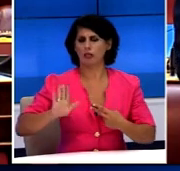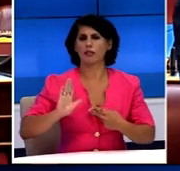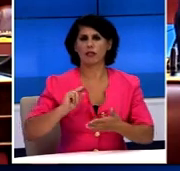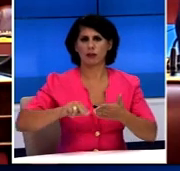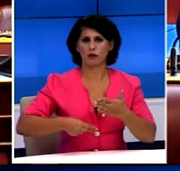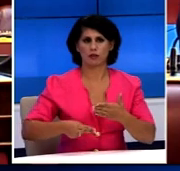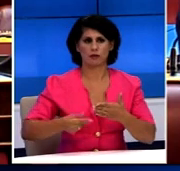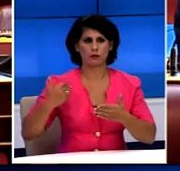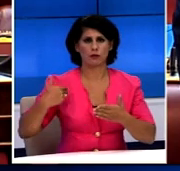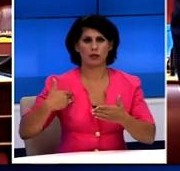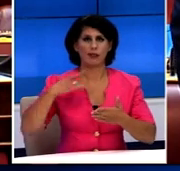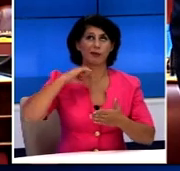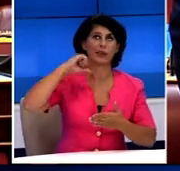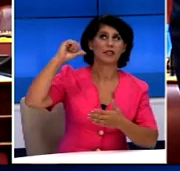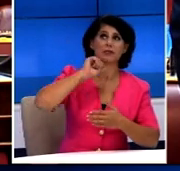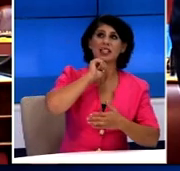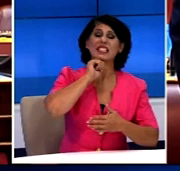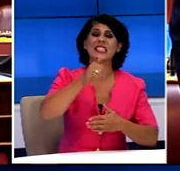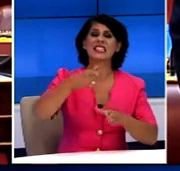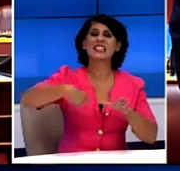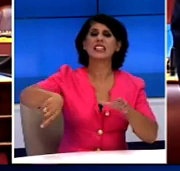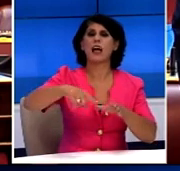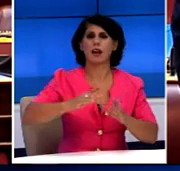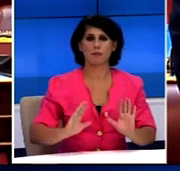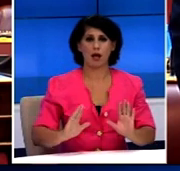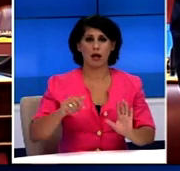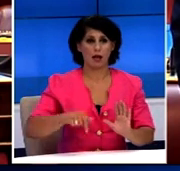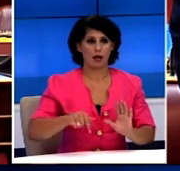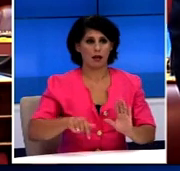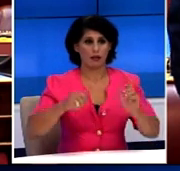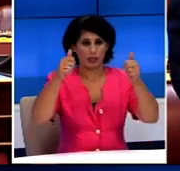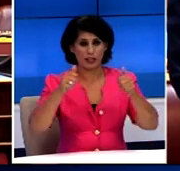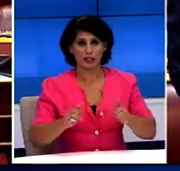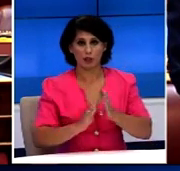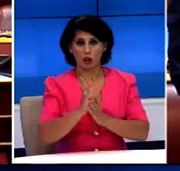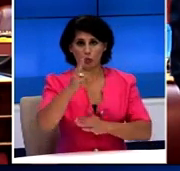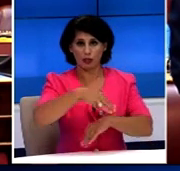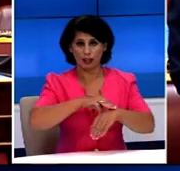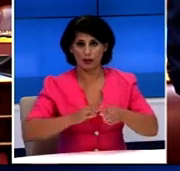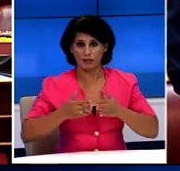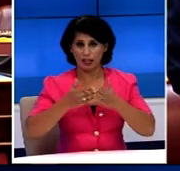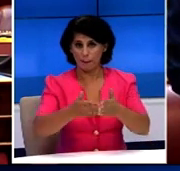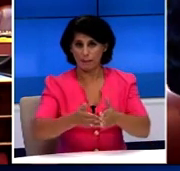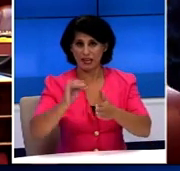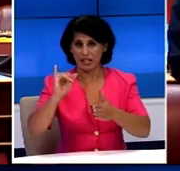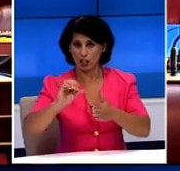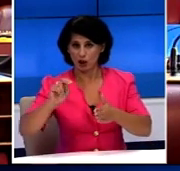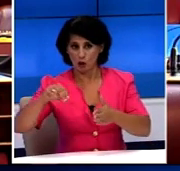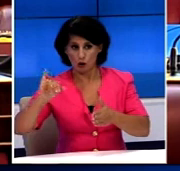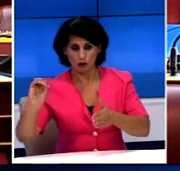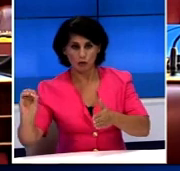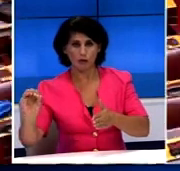Θα μας κρεμάγατε στο Σύνταγμα. Εδώ αναγγείλαμε τα 12 ναυτικά μίλια στο Ιόνιο και